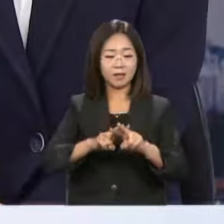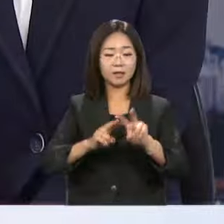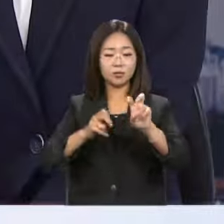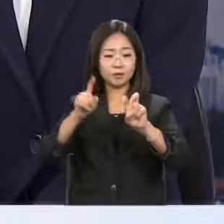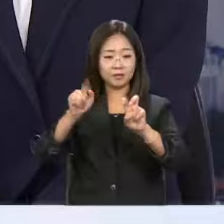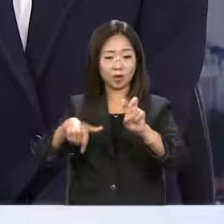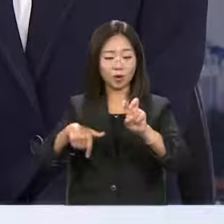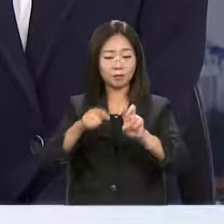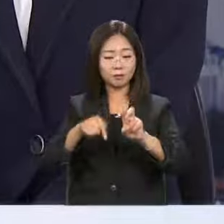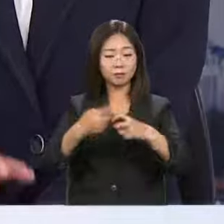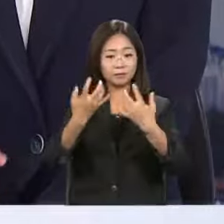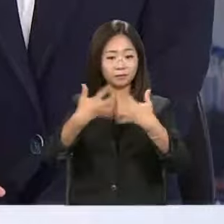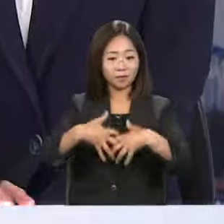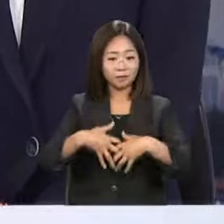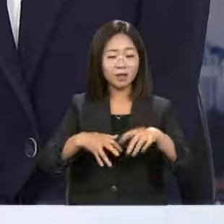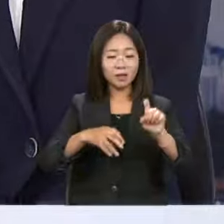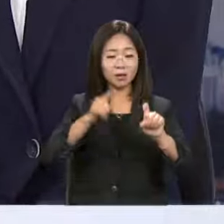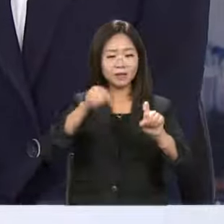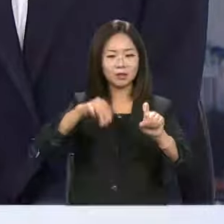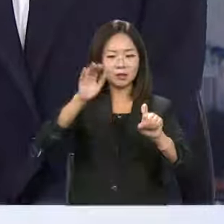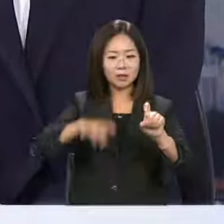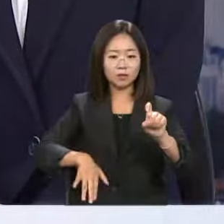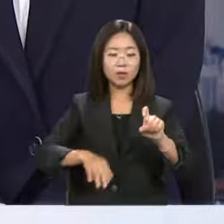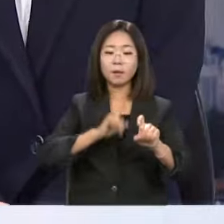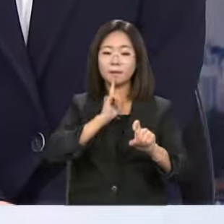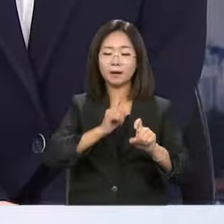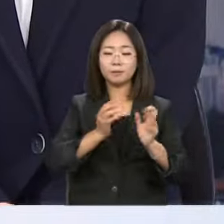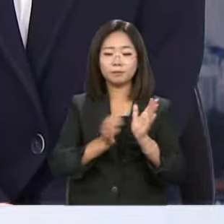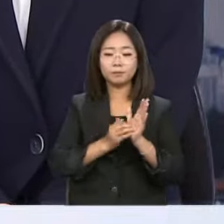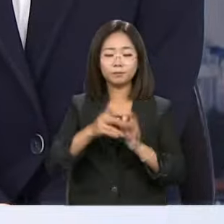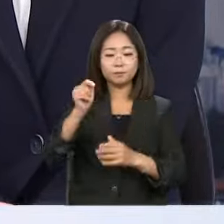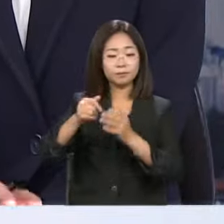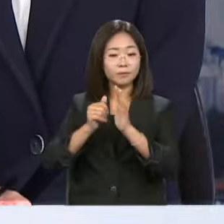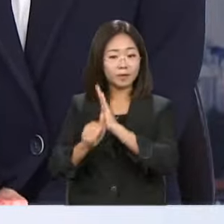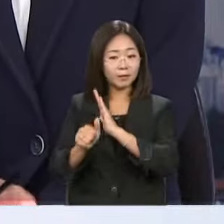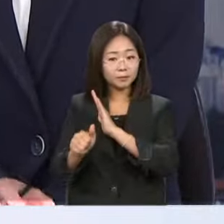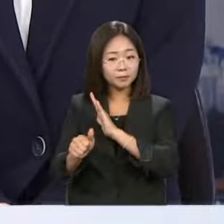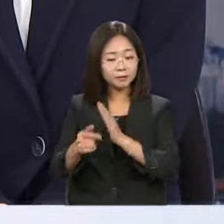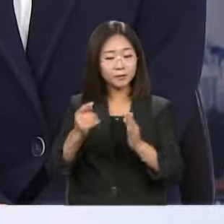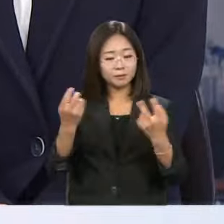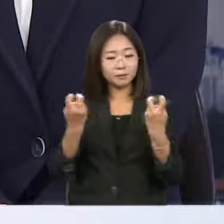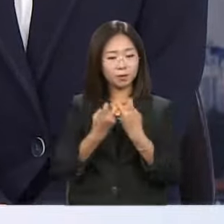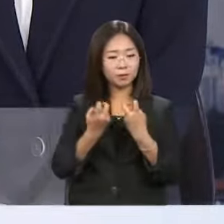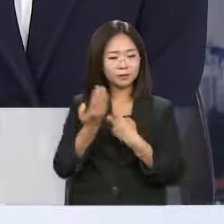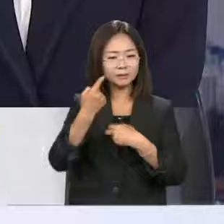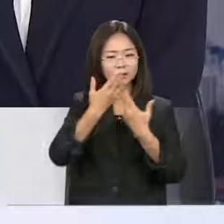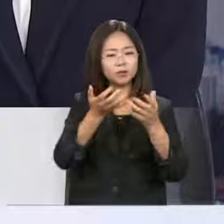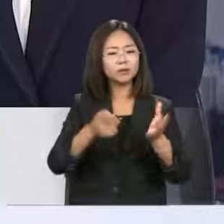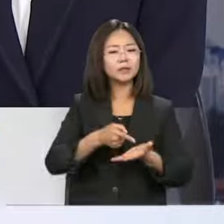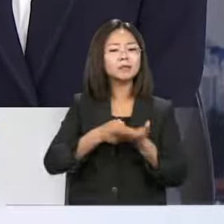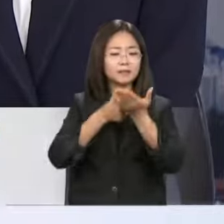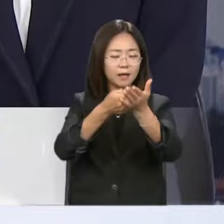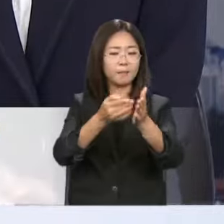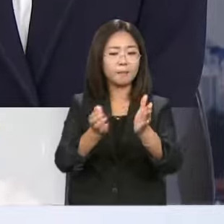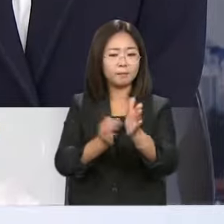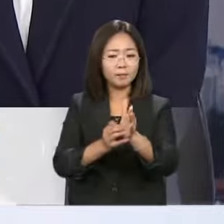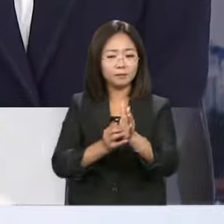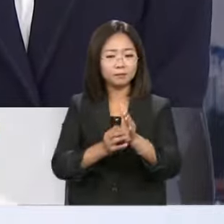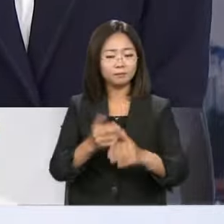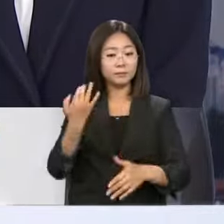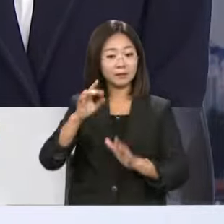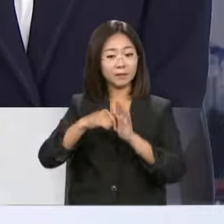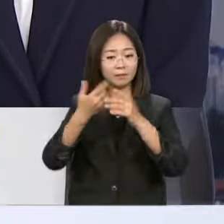교섭 단체 구성 요건을 석으로 아예 낮추는 방안입니다 조국 대표는이 안건을 지난 달에 민주당에 먼저 제한을 했었고